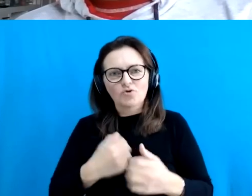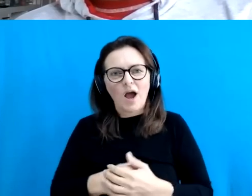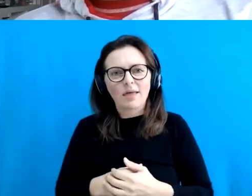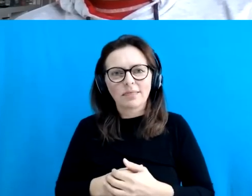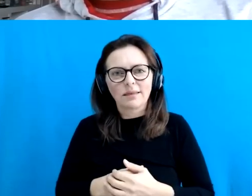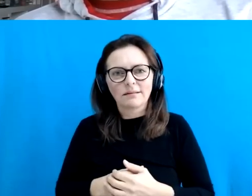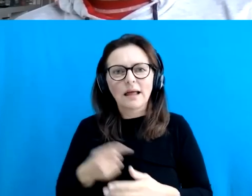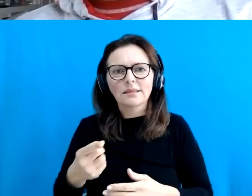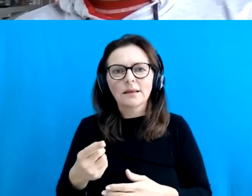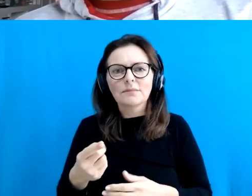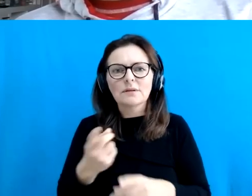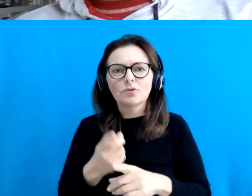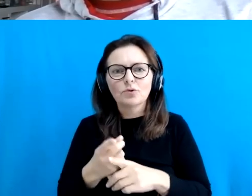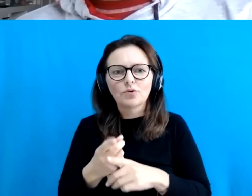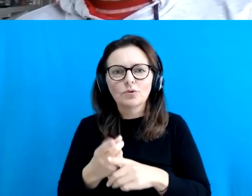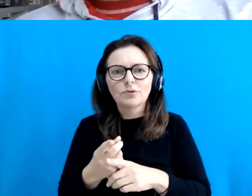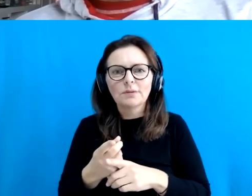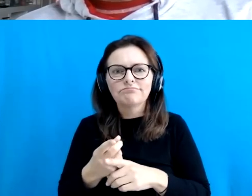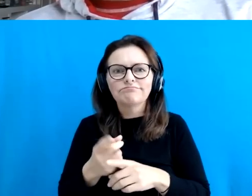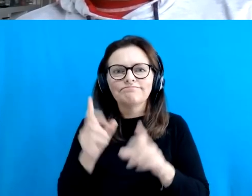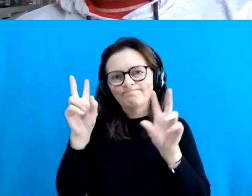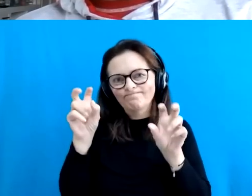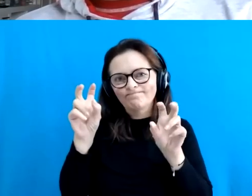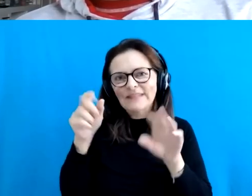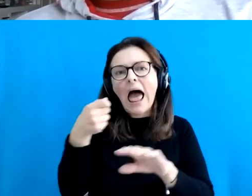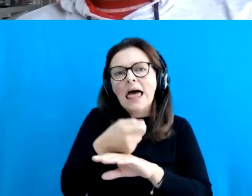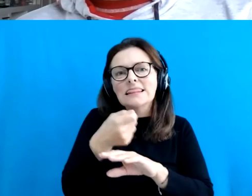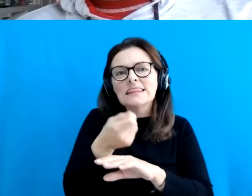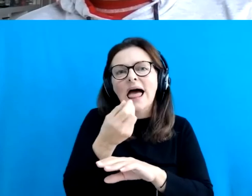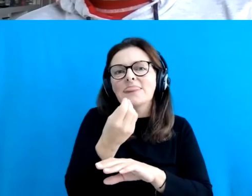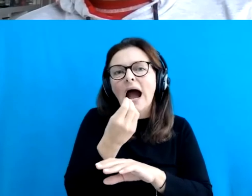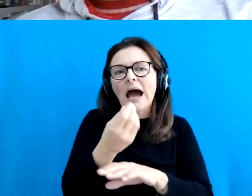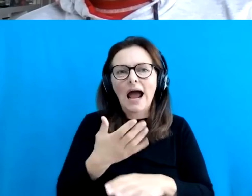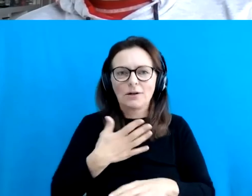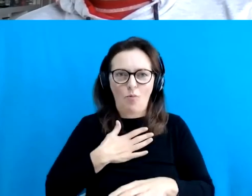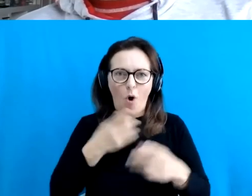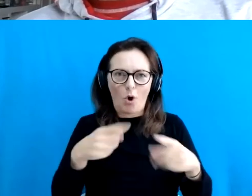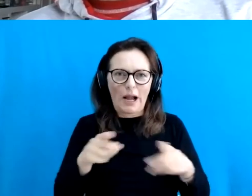tam nahranil svojo glasbo, tudi hranim zdaj svoj tretji album, tudi